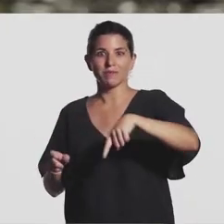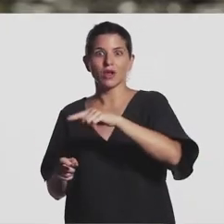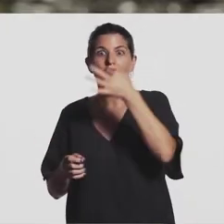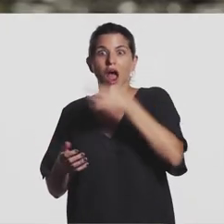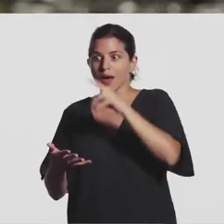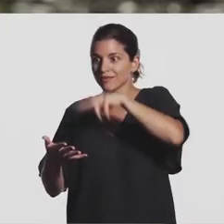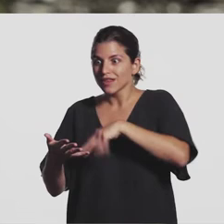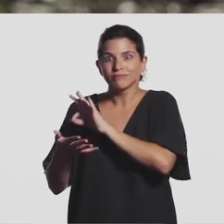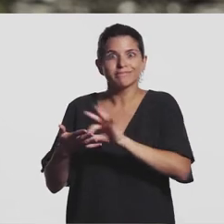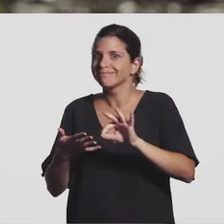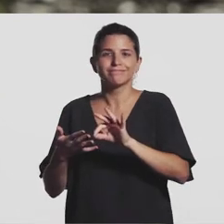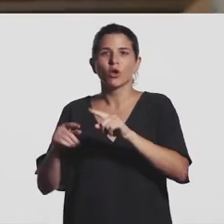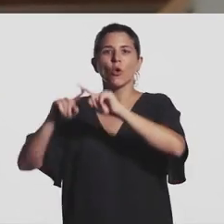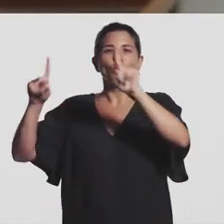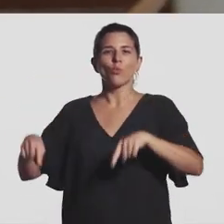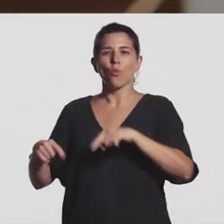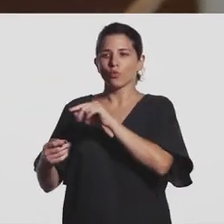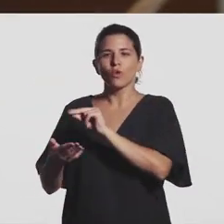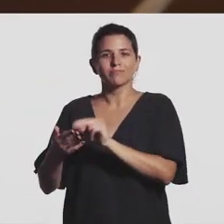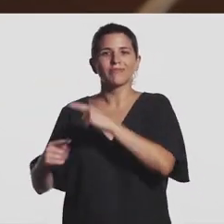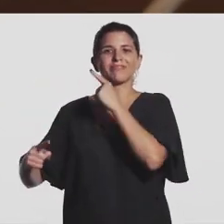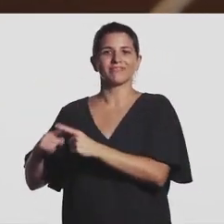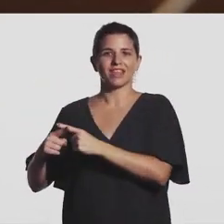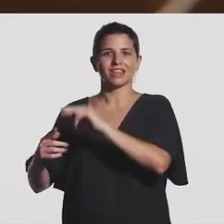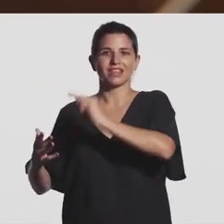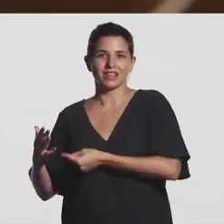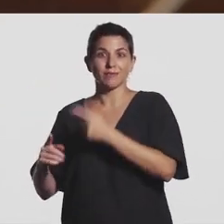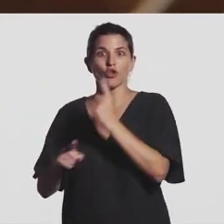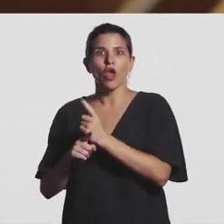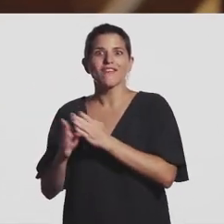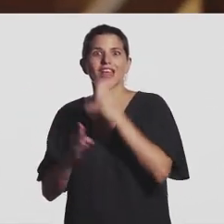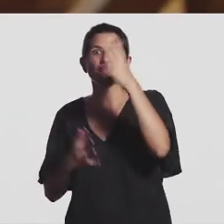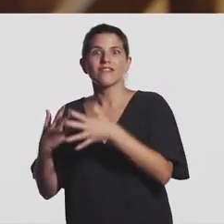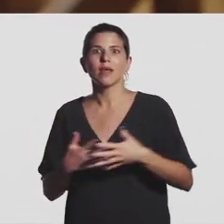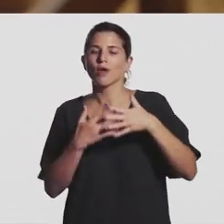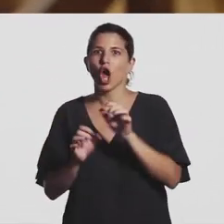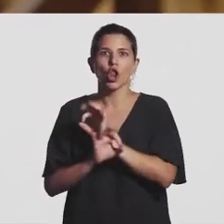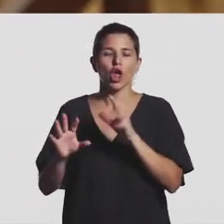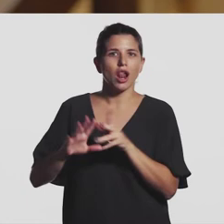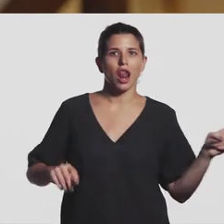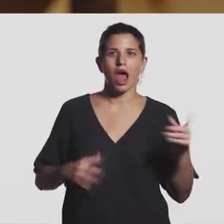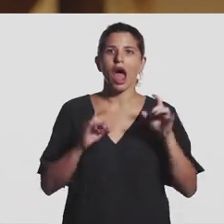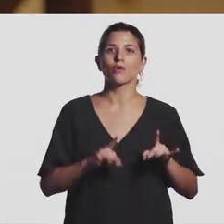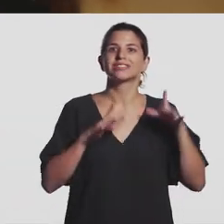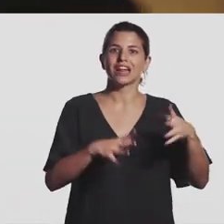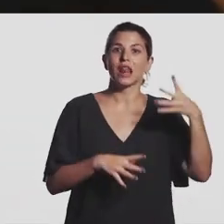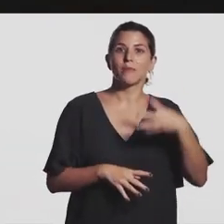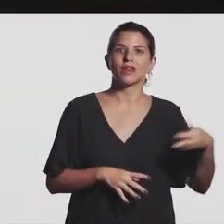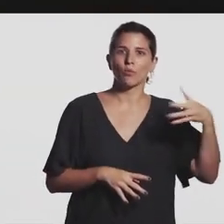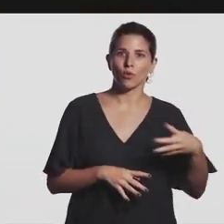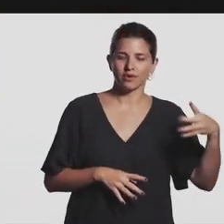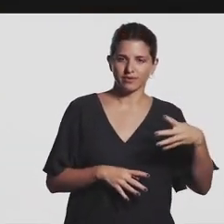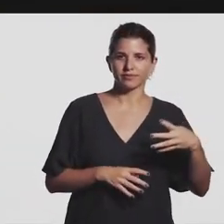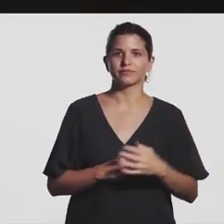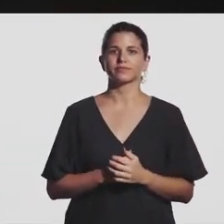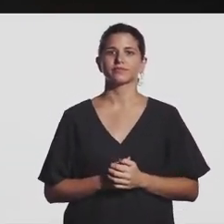hanno crociato quindi il mutuo e immaginate dove sono andate a finire, a Melbourne, quindi da tutt'altra parte.